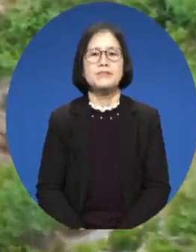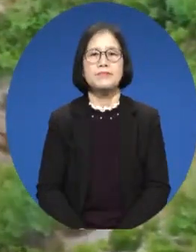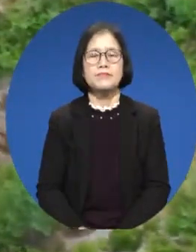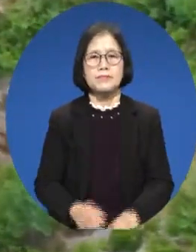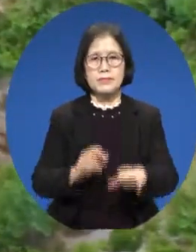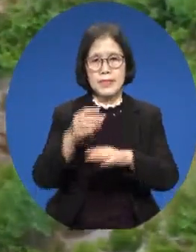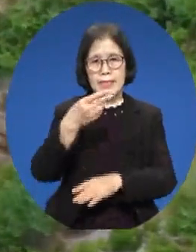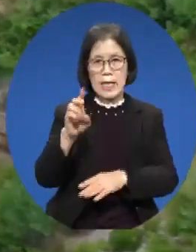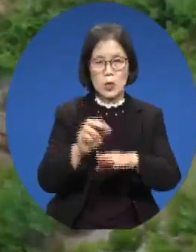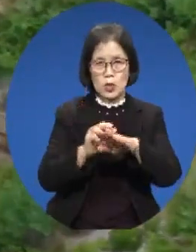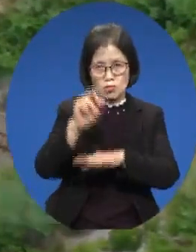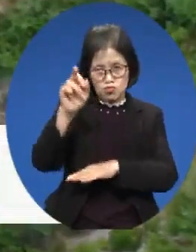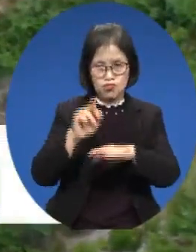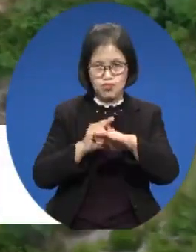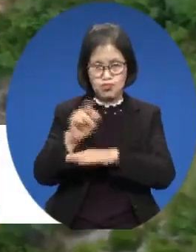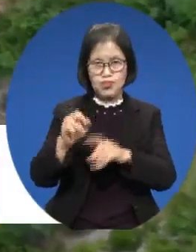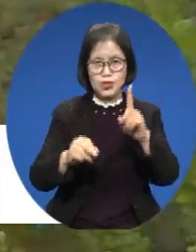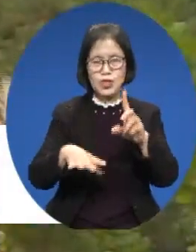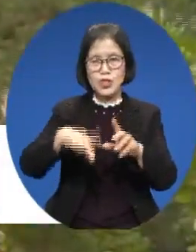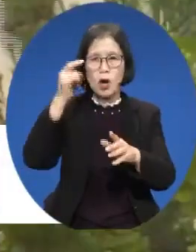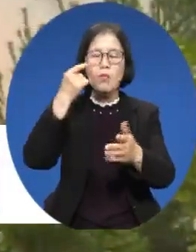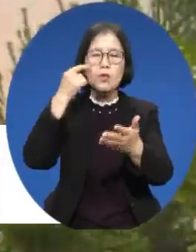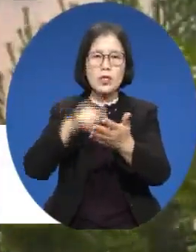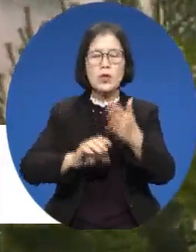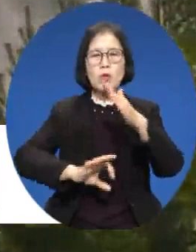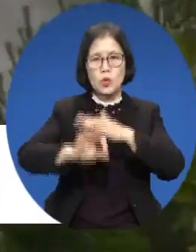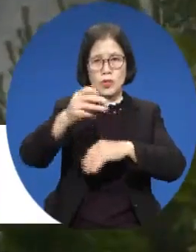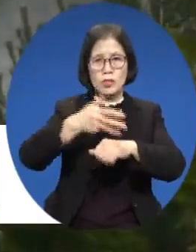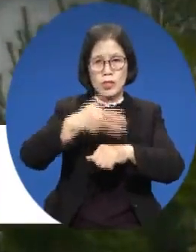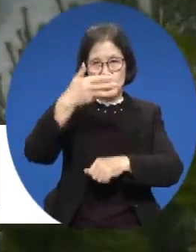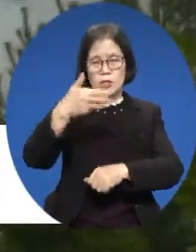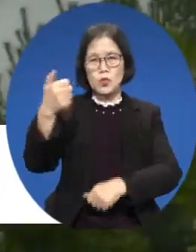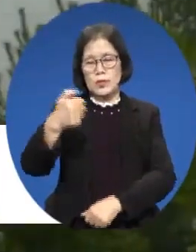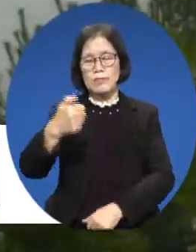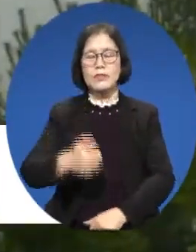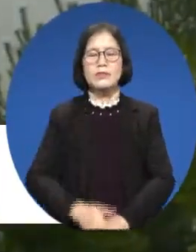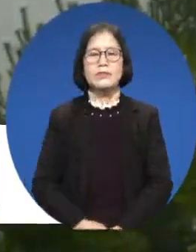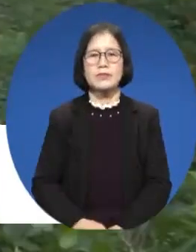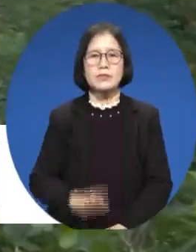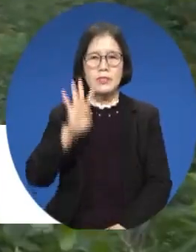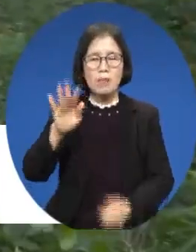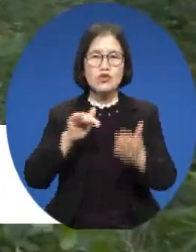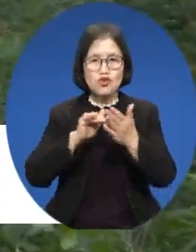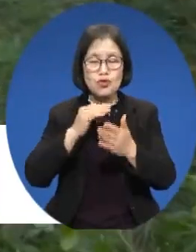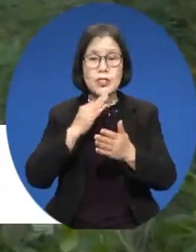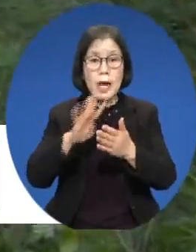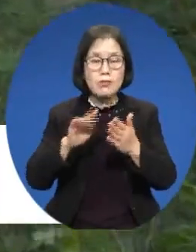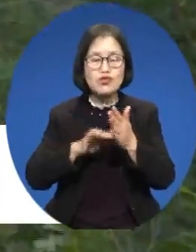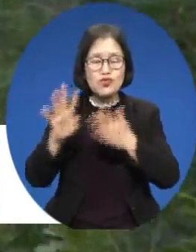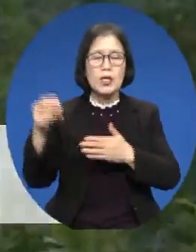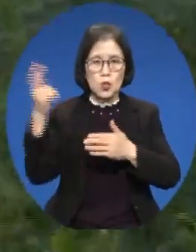탄도탄 으로 추정되는 북한 미사일이 처음 포착된 건 오던 4 덜 c 50분 4분 뒤에도 같은 탄 종이